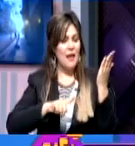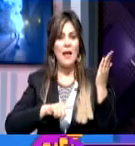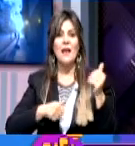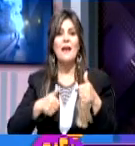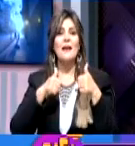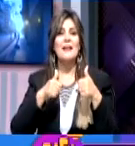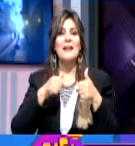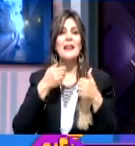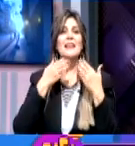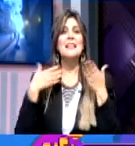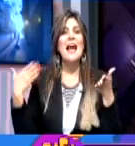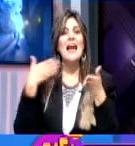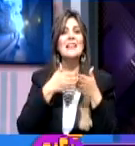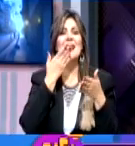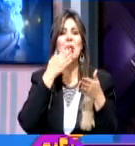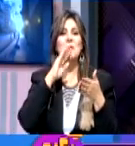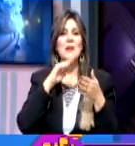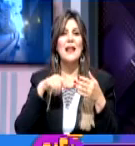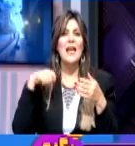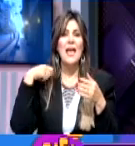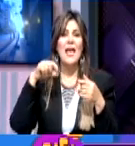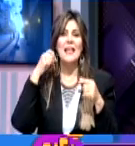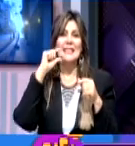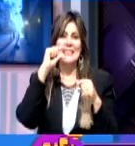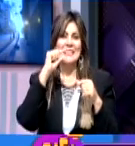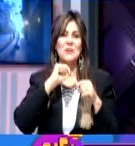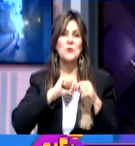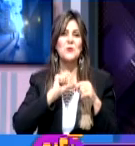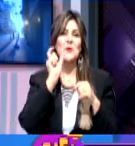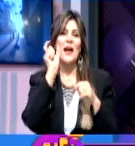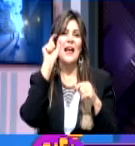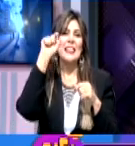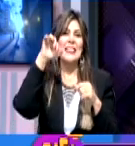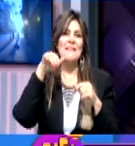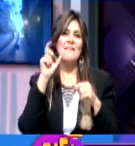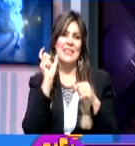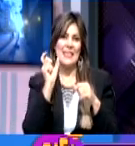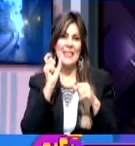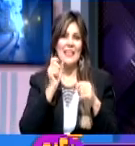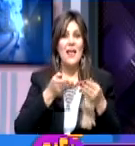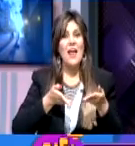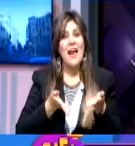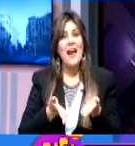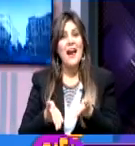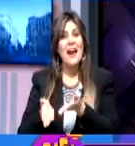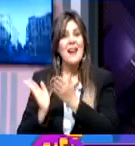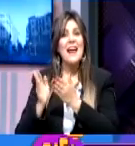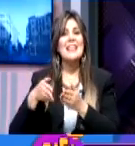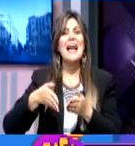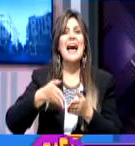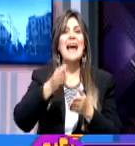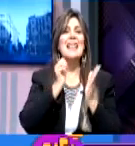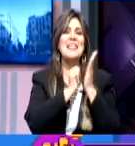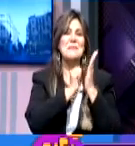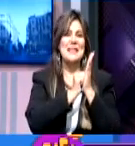الحمد لله ان الوزيره عملت اتفقت مع شركات شحن توديه له لغايه البيت. يعني هنا بقى لا تاتي الينا بل ناتي